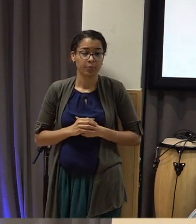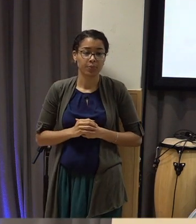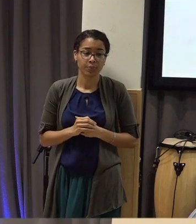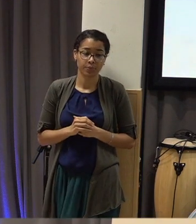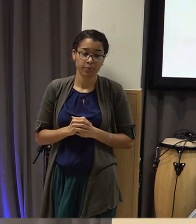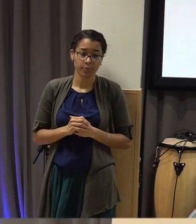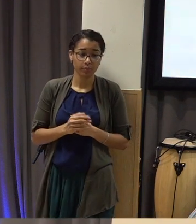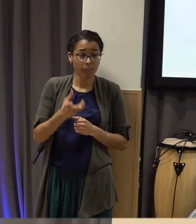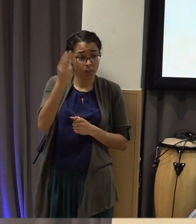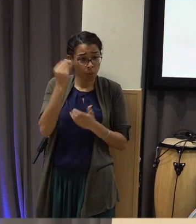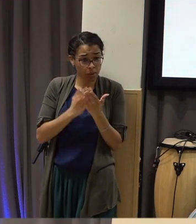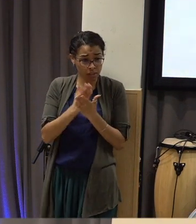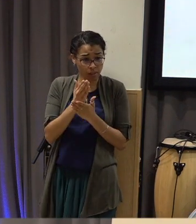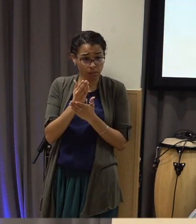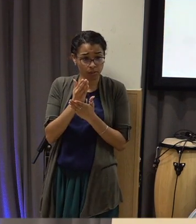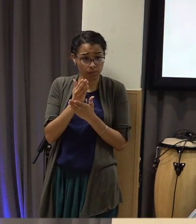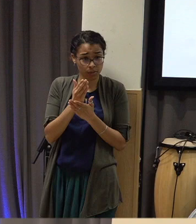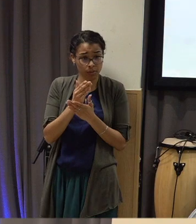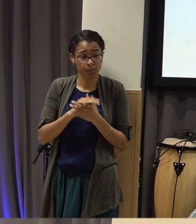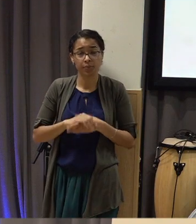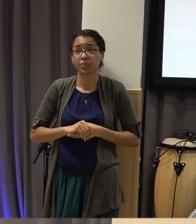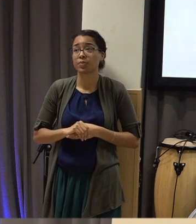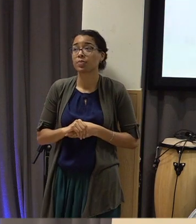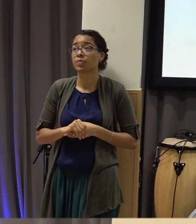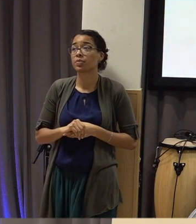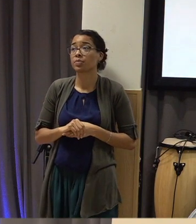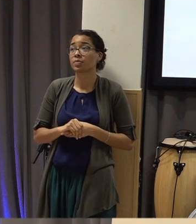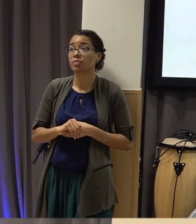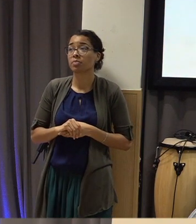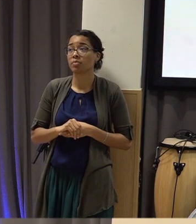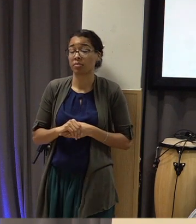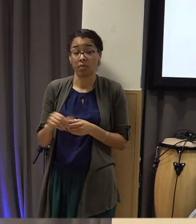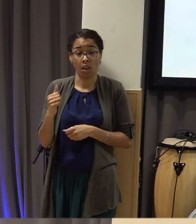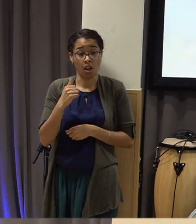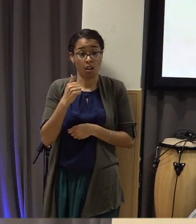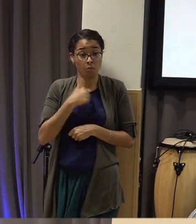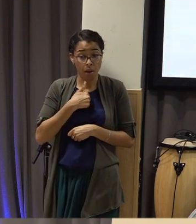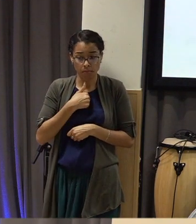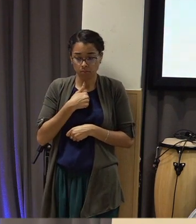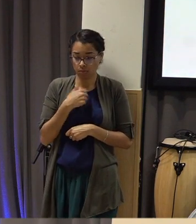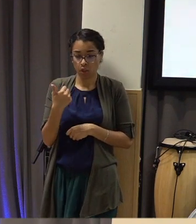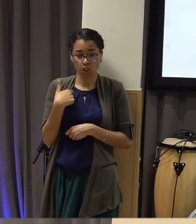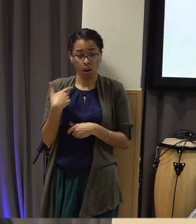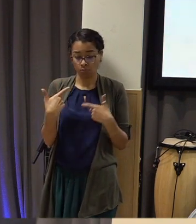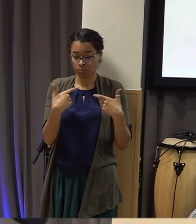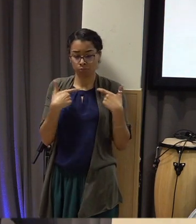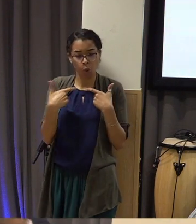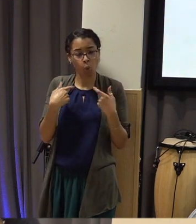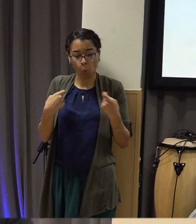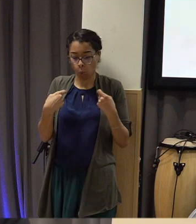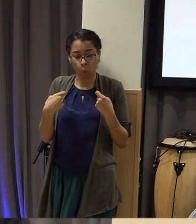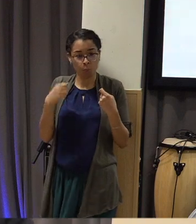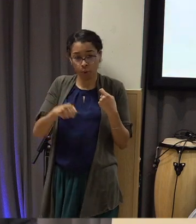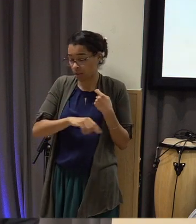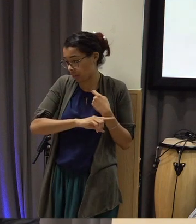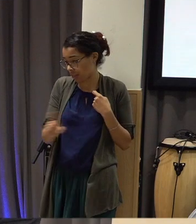Est-ce que tu comprends le sens de la déclaration? Je ne m'appartiens pas. Tout ce qui me caractérise, tout ce que je peux